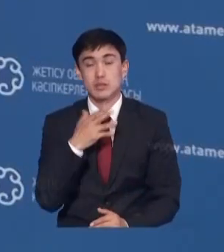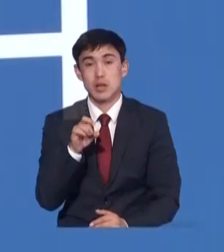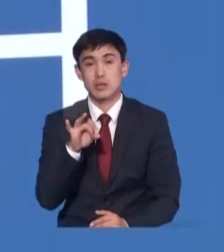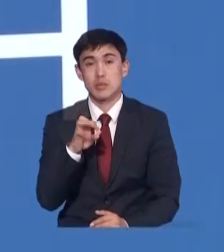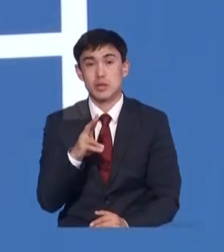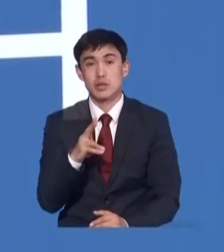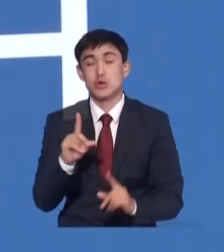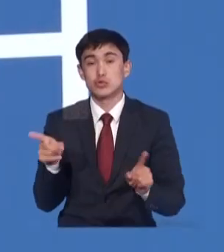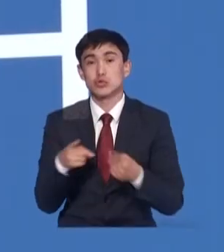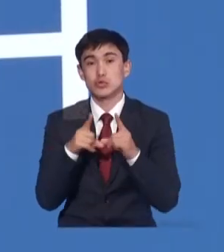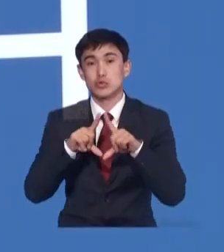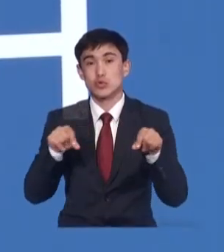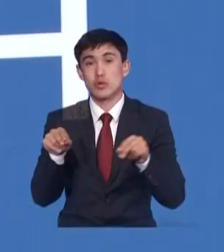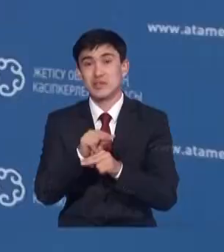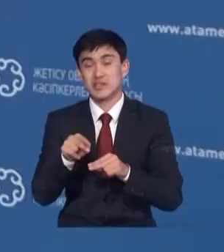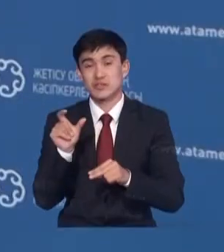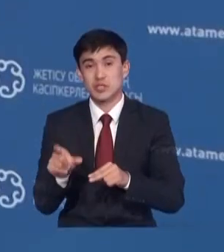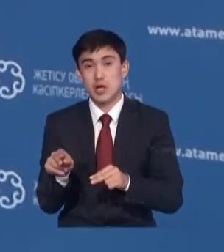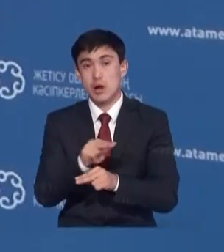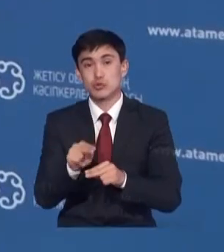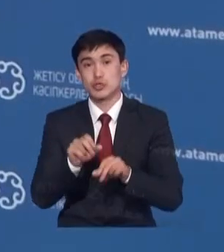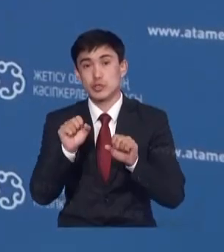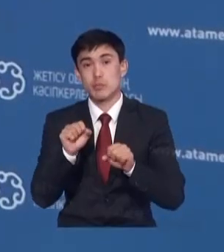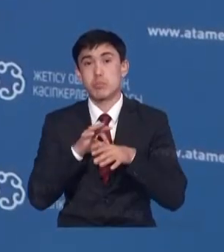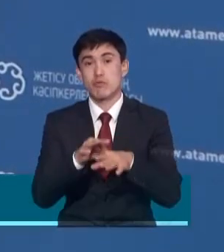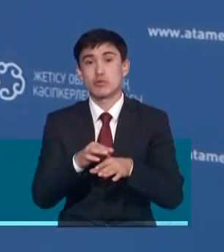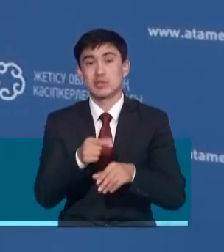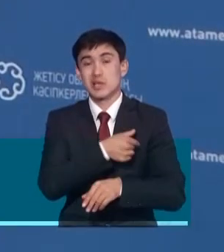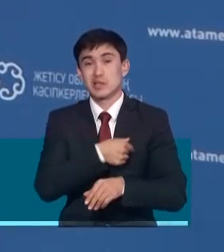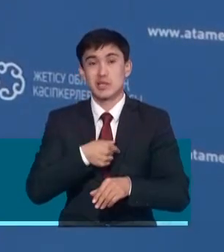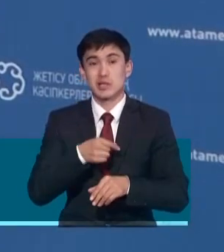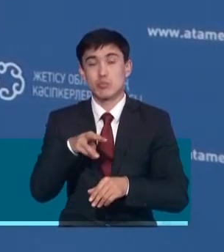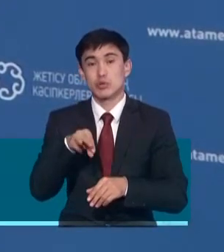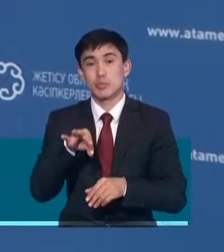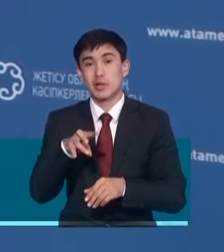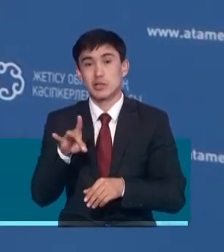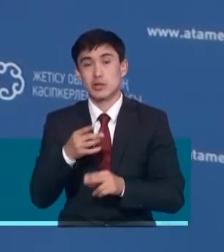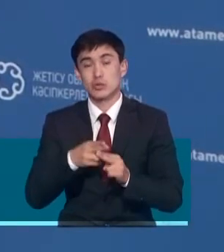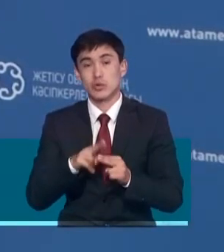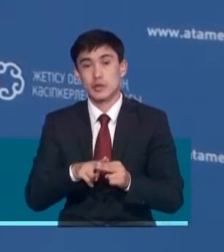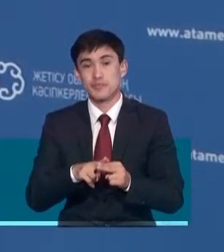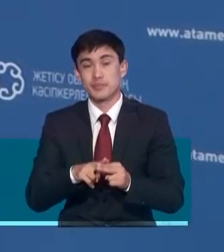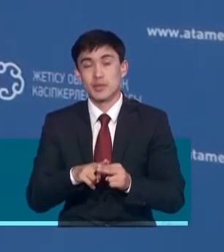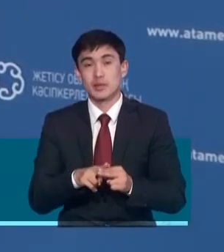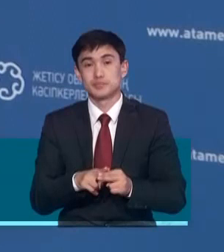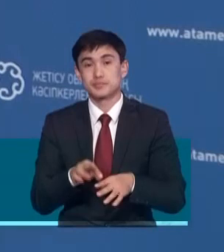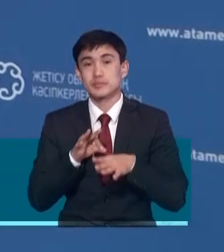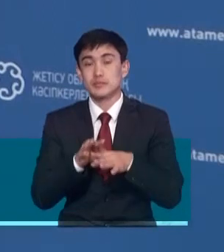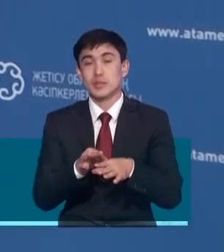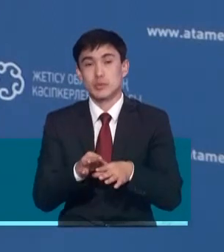предпринимателей создана школа наставничества. Обучение проводят тренера-мультипликаторы, которые, в свою очередь,